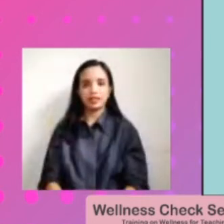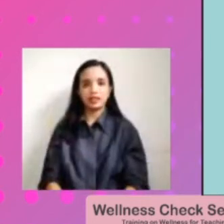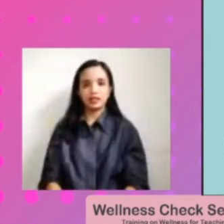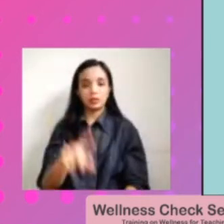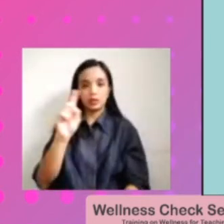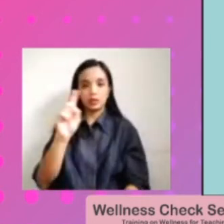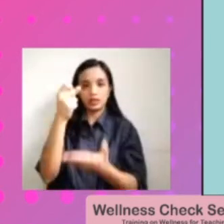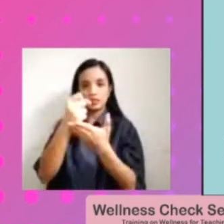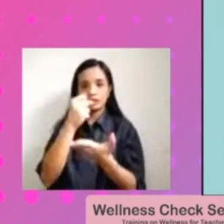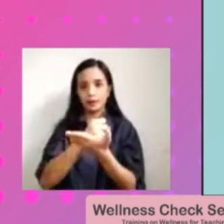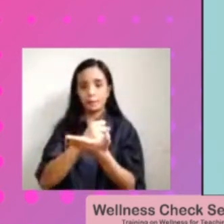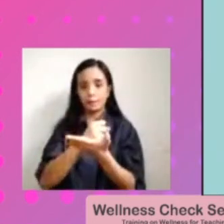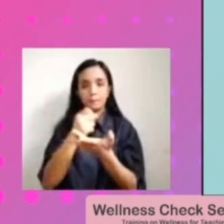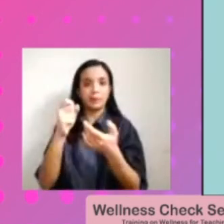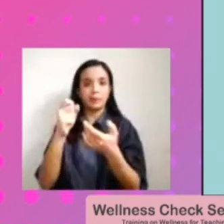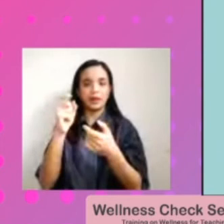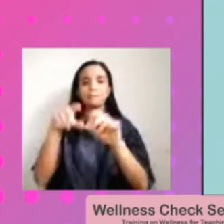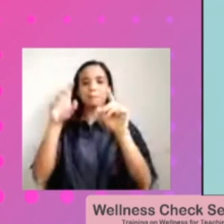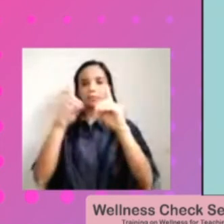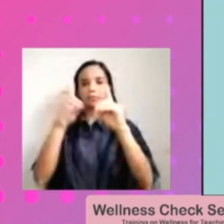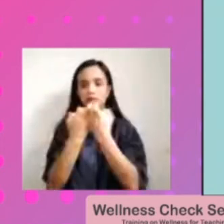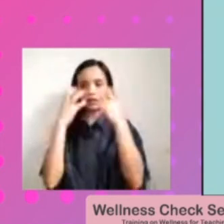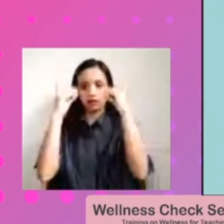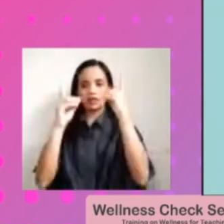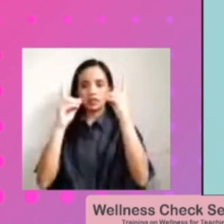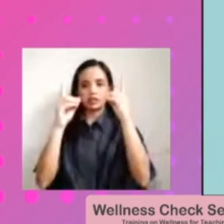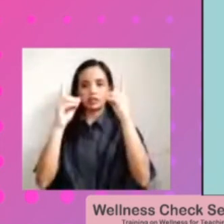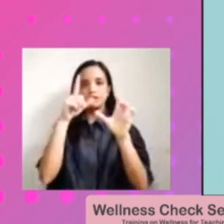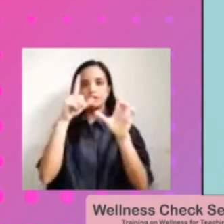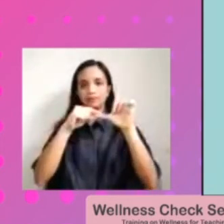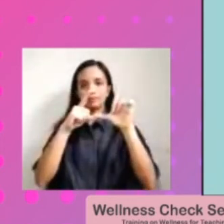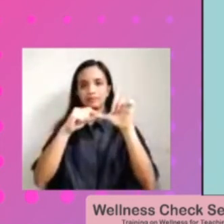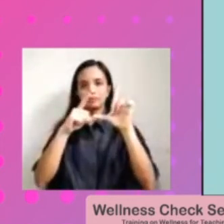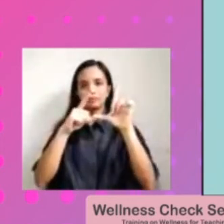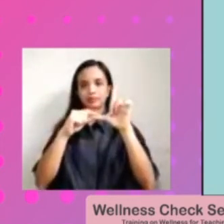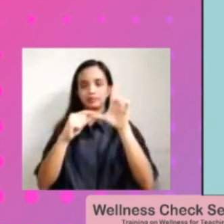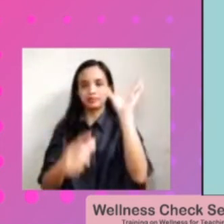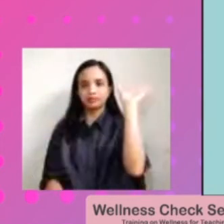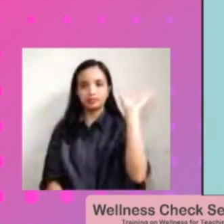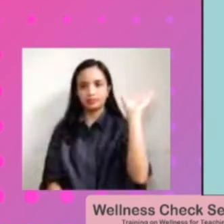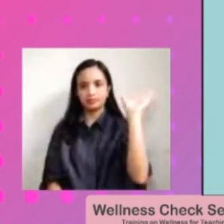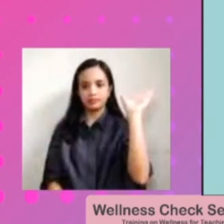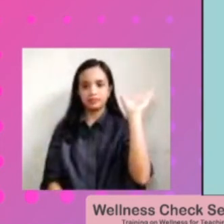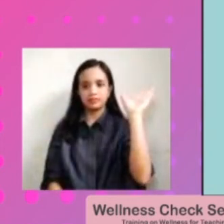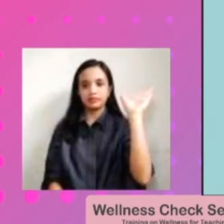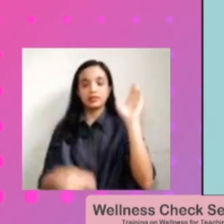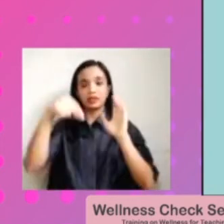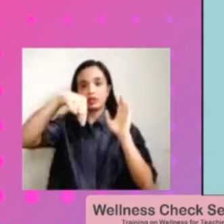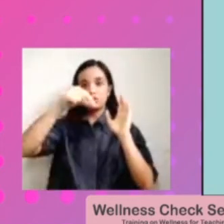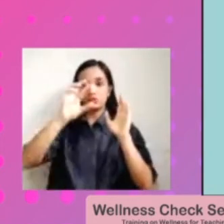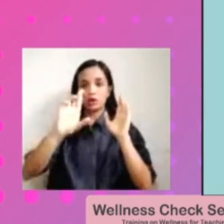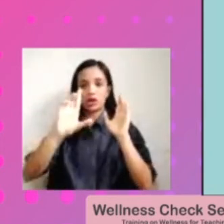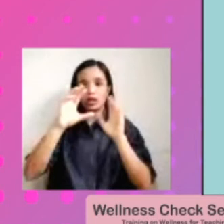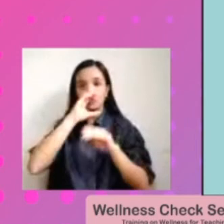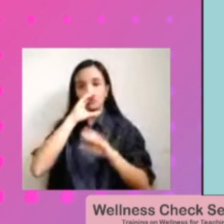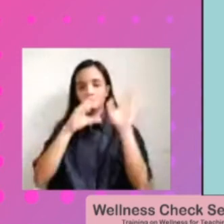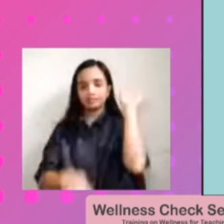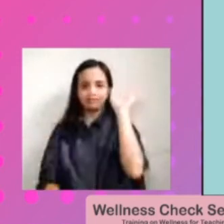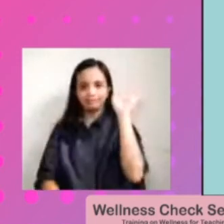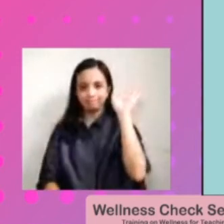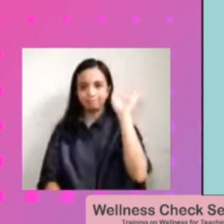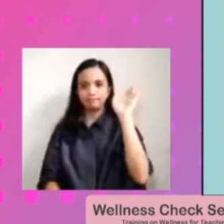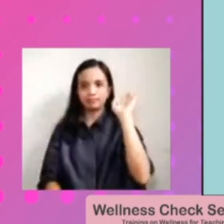acknowledge one another's importance. So sinasabi ko, kapatid, mahalaga ka. Kaya alagaan mo ang iyong